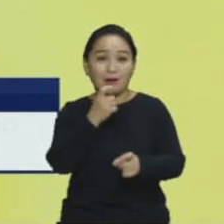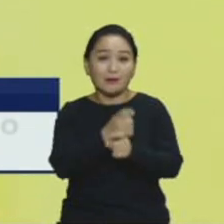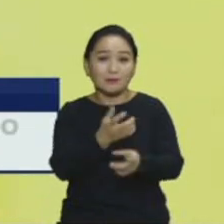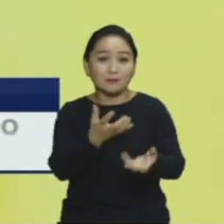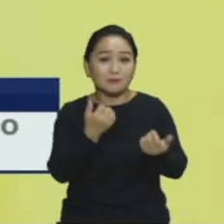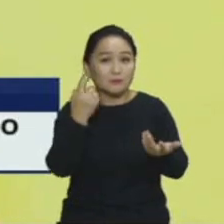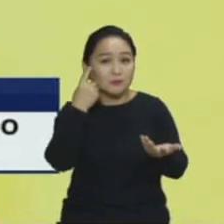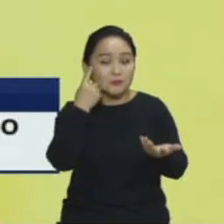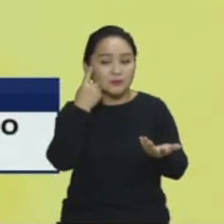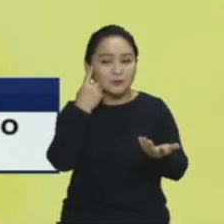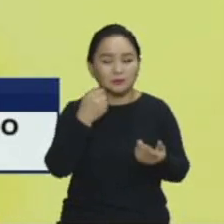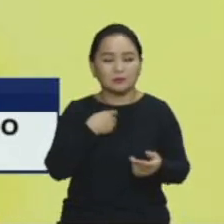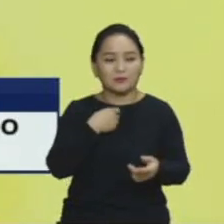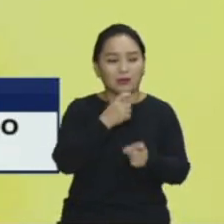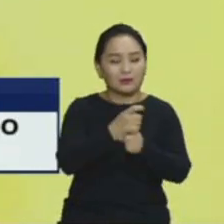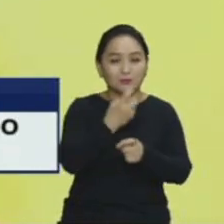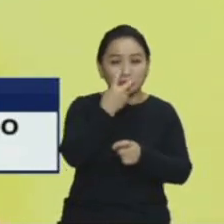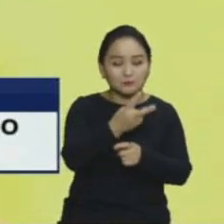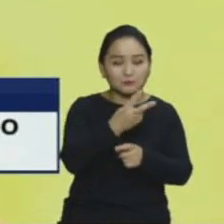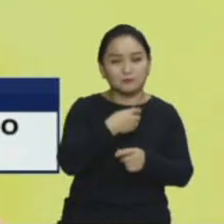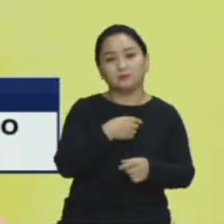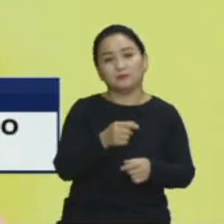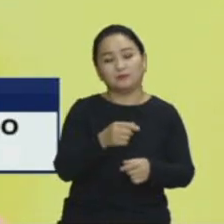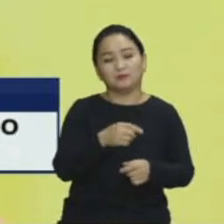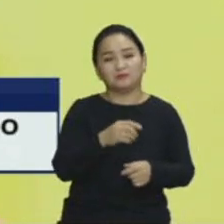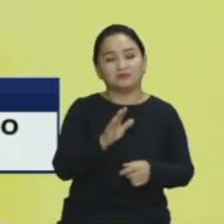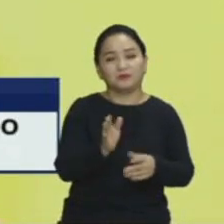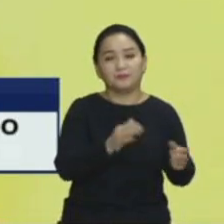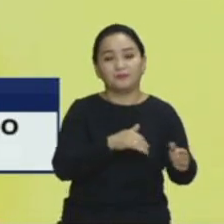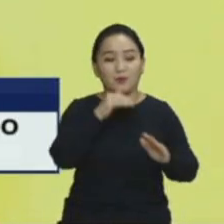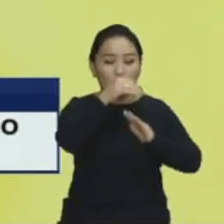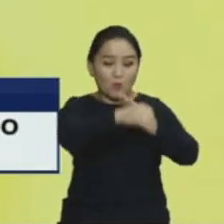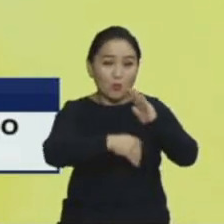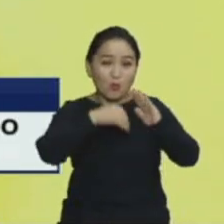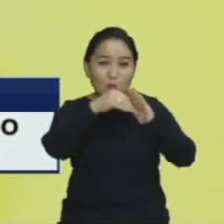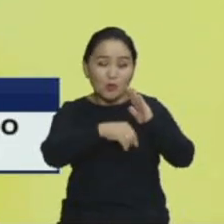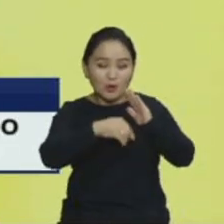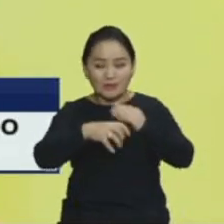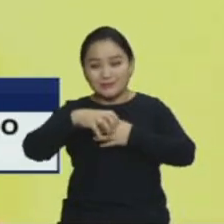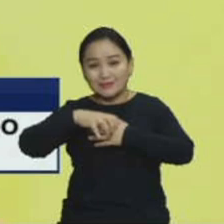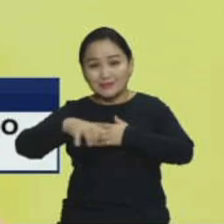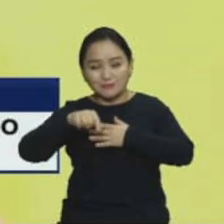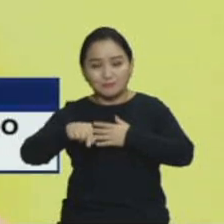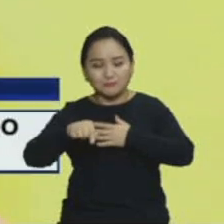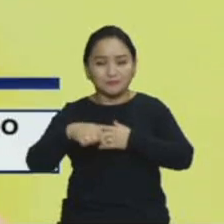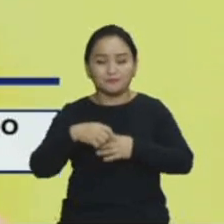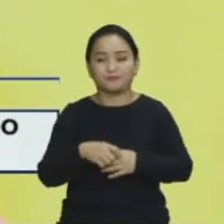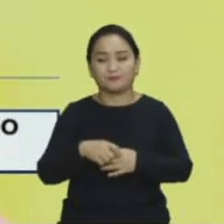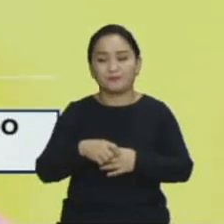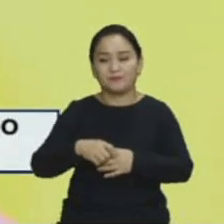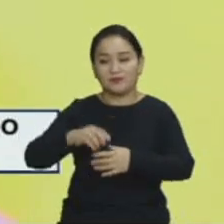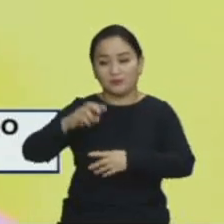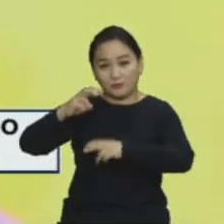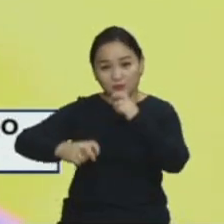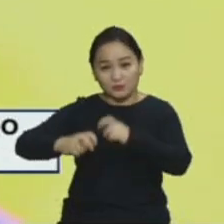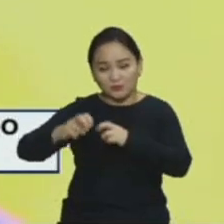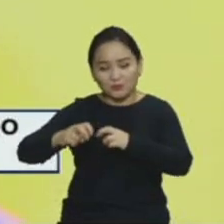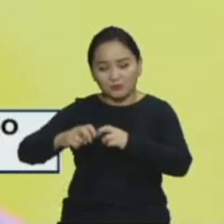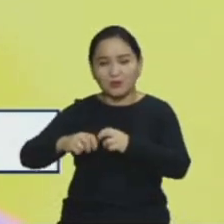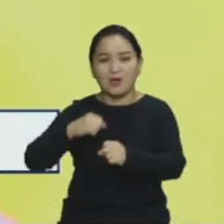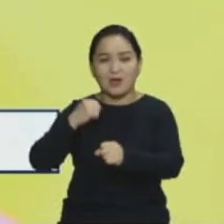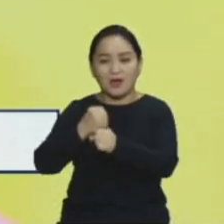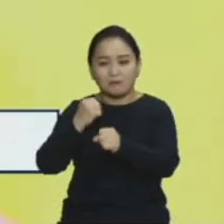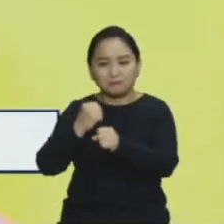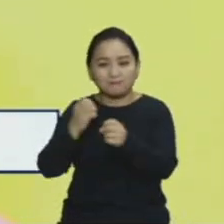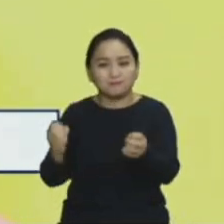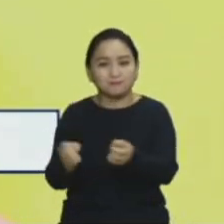энэ бол нэлээд тосолтой тоо. Уулархан салбарын чиглэлд нэмээ өртөг шингээх, уулархан салбарыг боловсруулах, айлын бүтээгдэхүүн гаргах